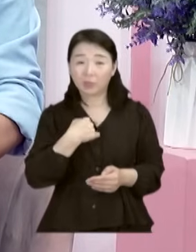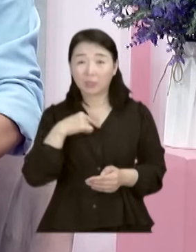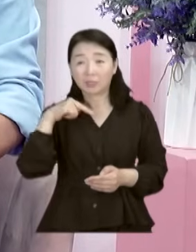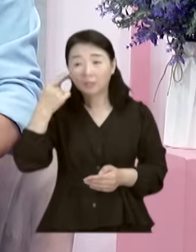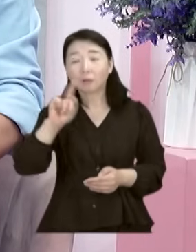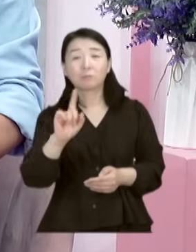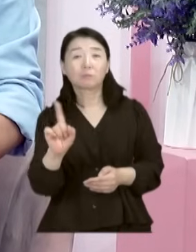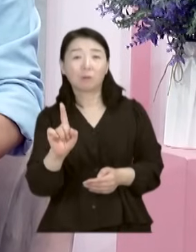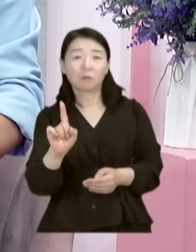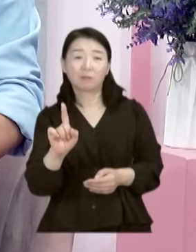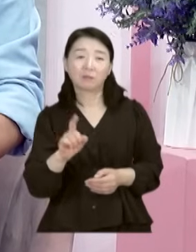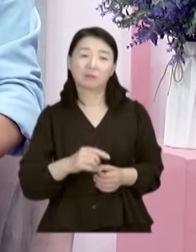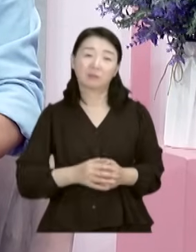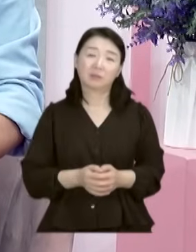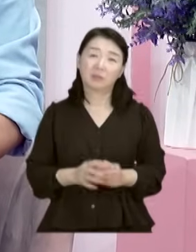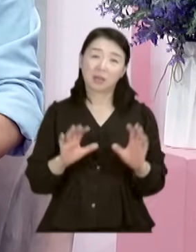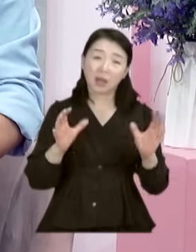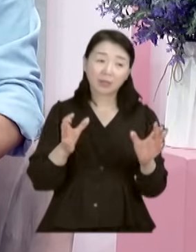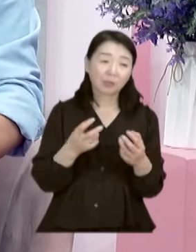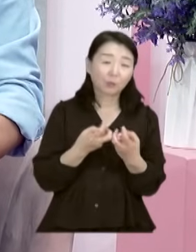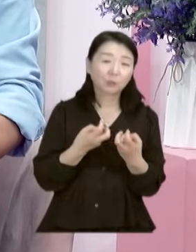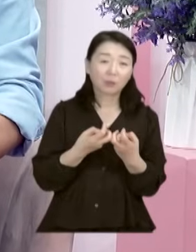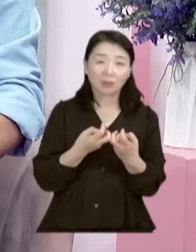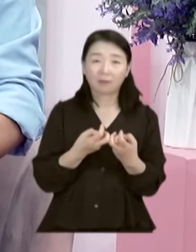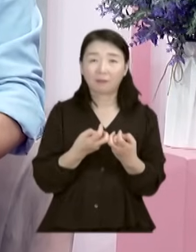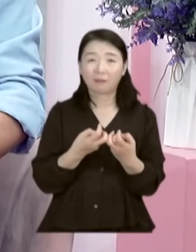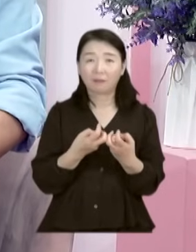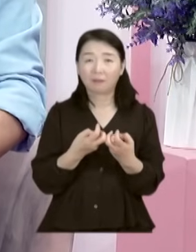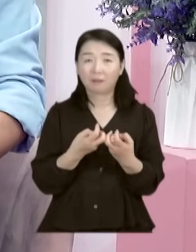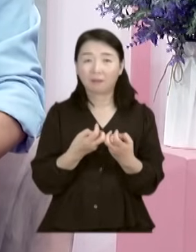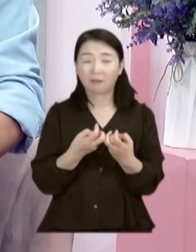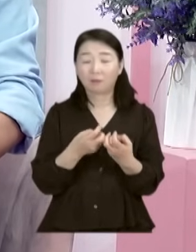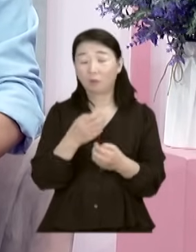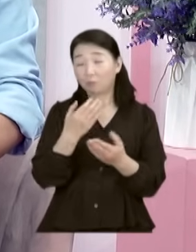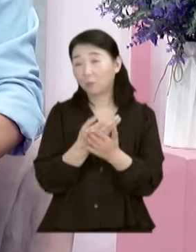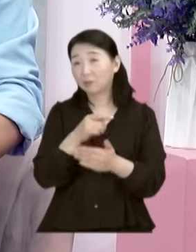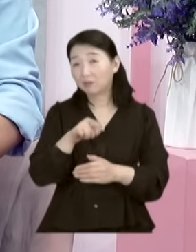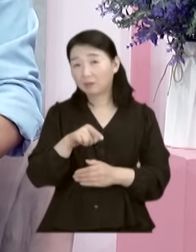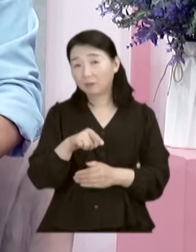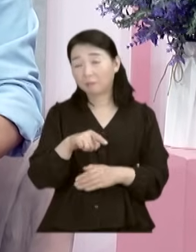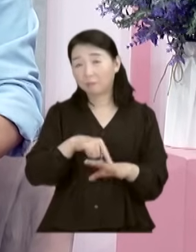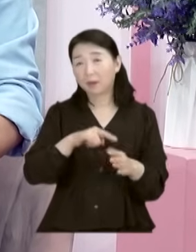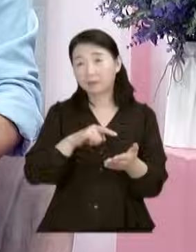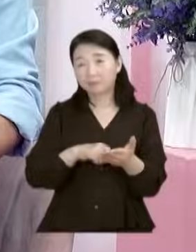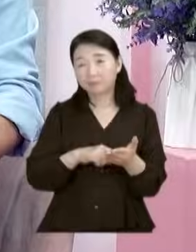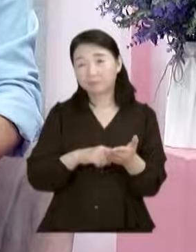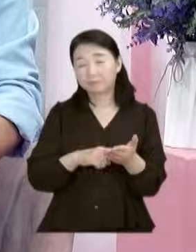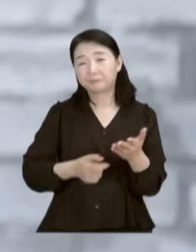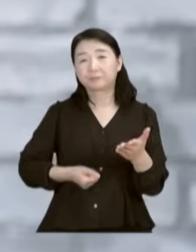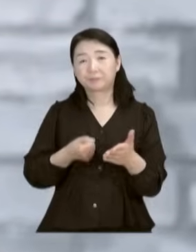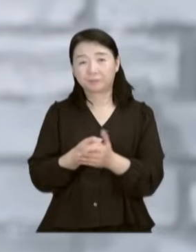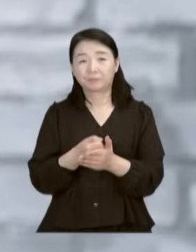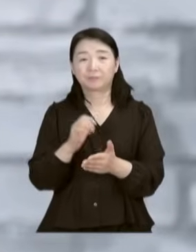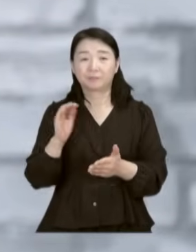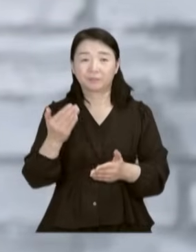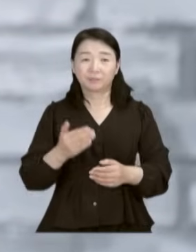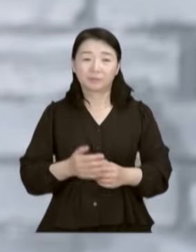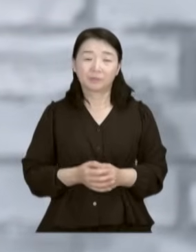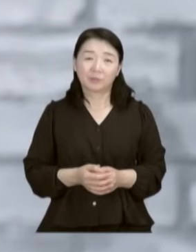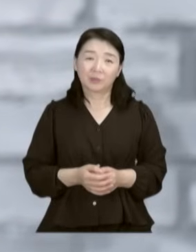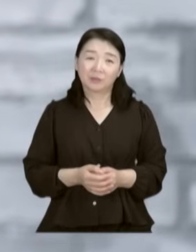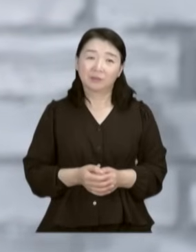그 다음에 내가 다음 스텝은 어떻게 해야 되지 와이들한테는 어떻게 얘기를 해줘야 되지 뭐 이런 모든 부분들이 다음에 좀